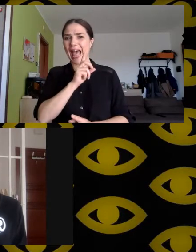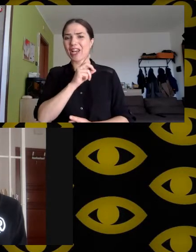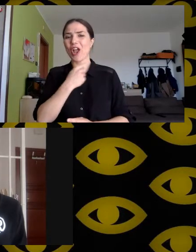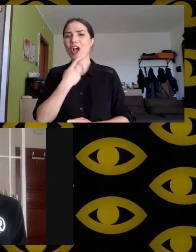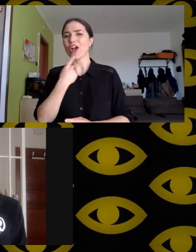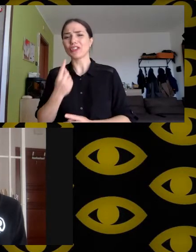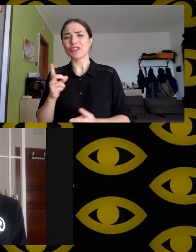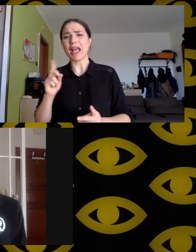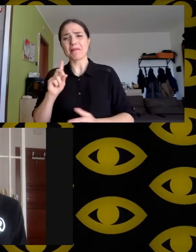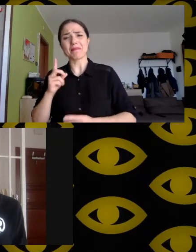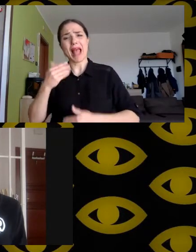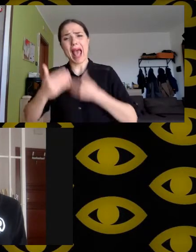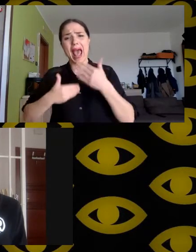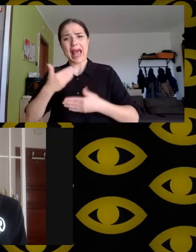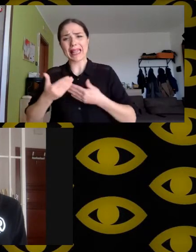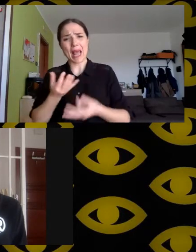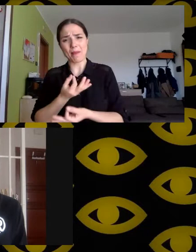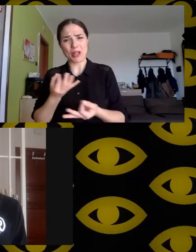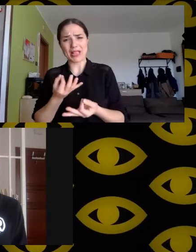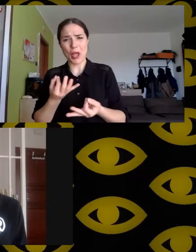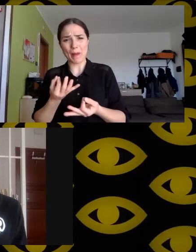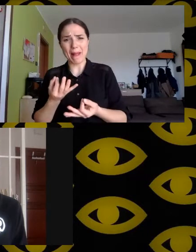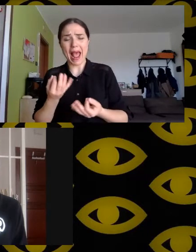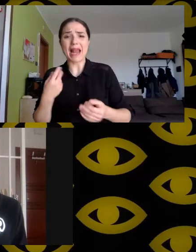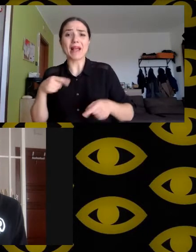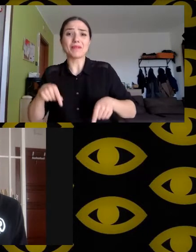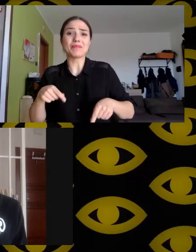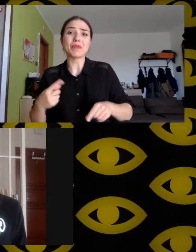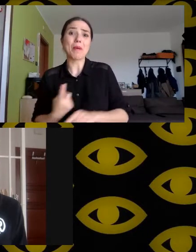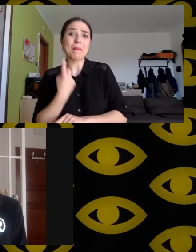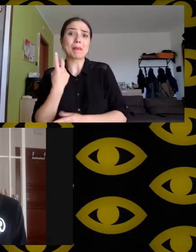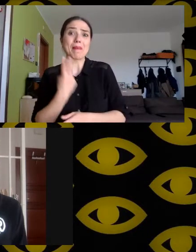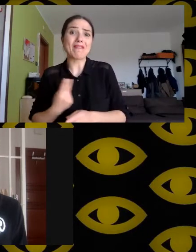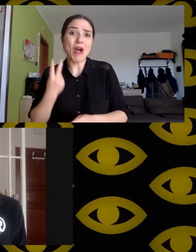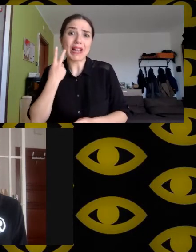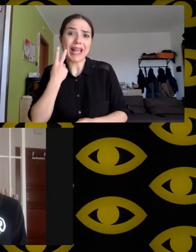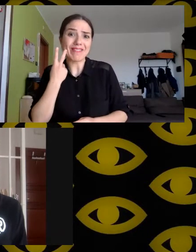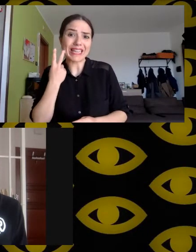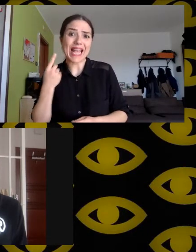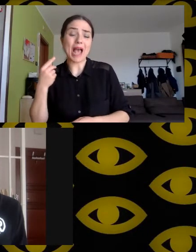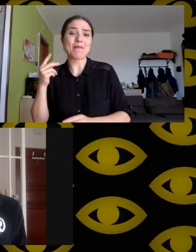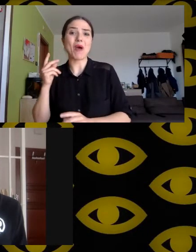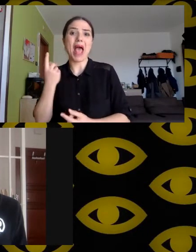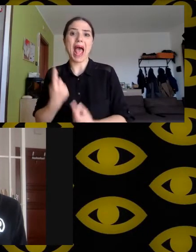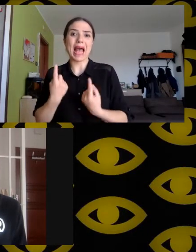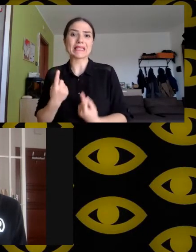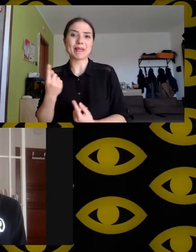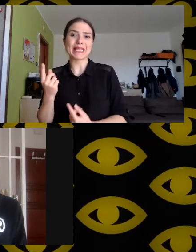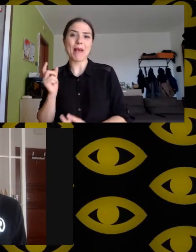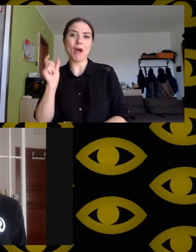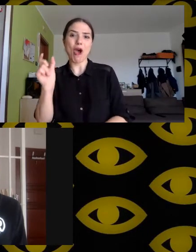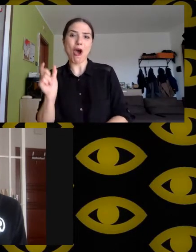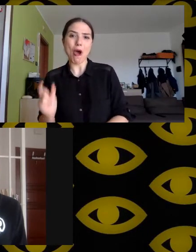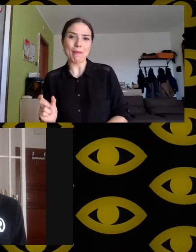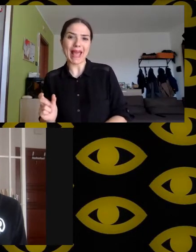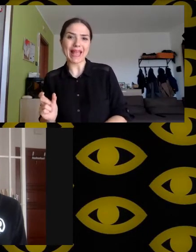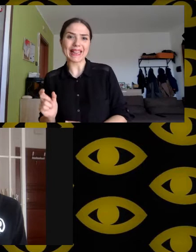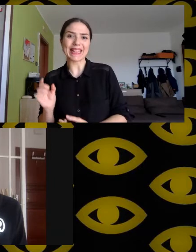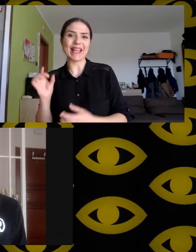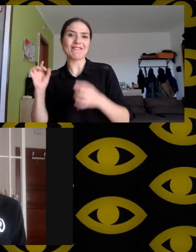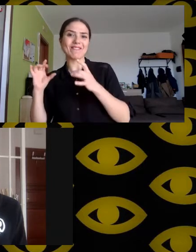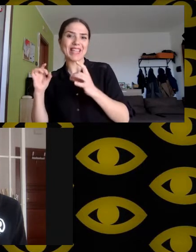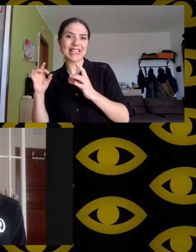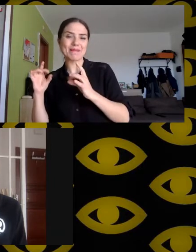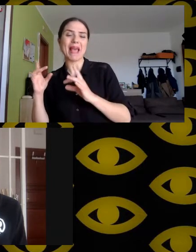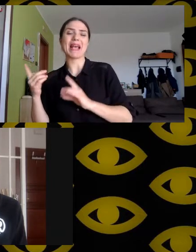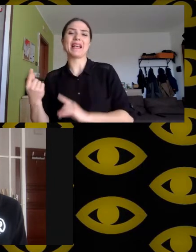tentarla tutti, avere, come ho detto all'inizio, la VIP, che non sta solo per very important person, ma sta anche per visually impaired person con